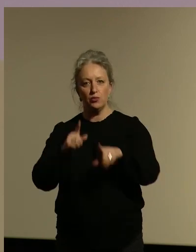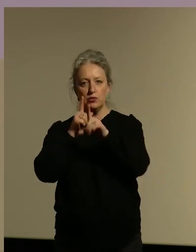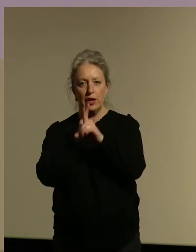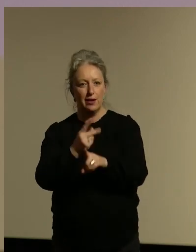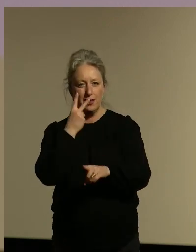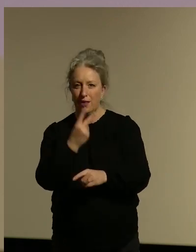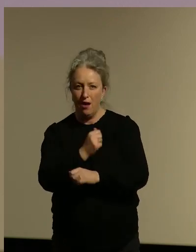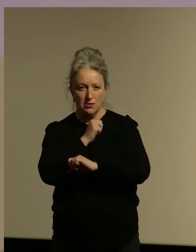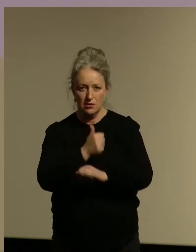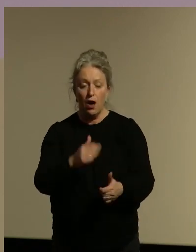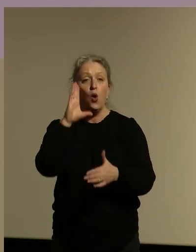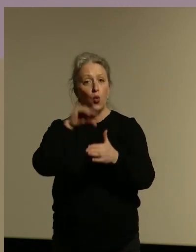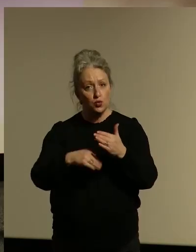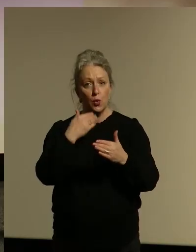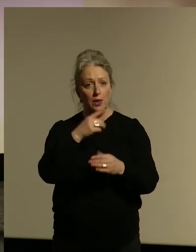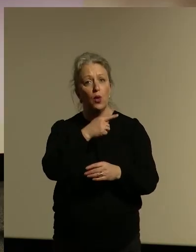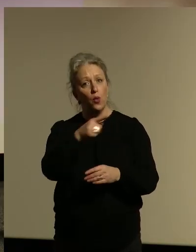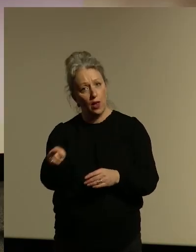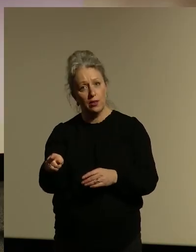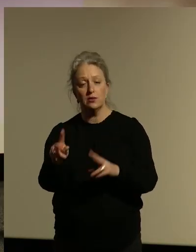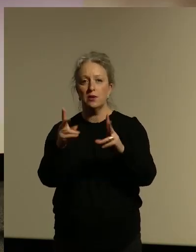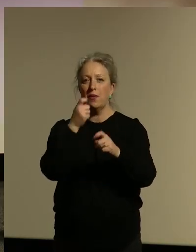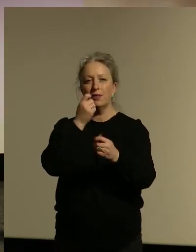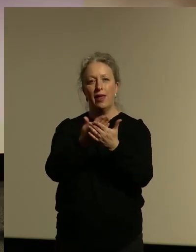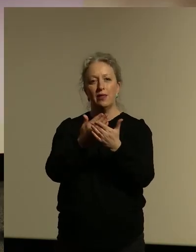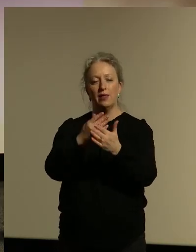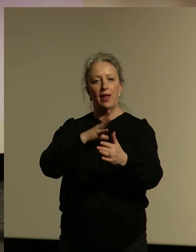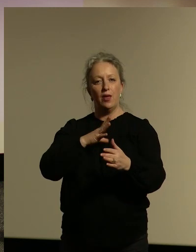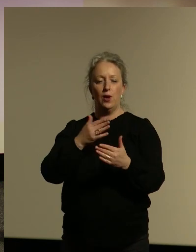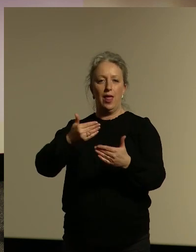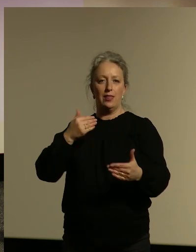öeldakse. Just see näide Pauli vennast.